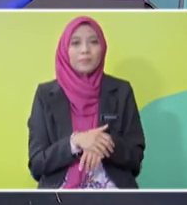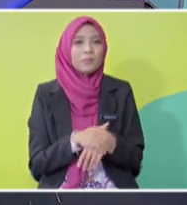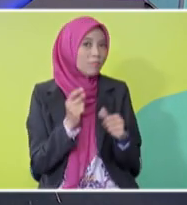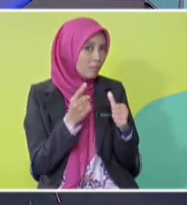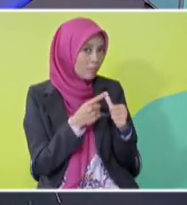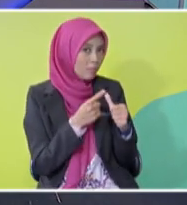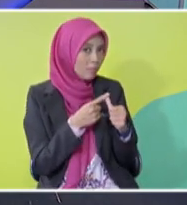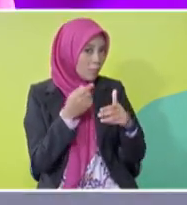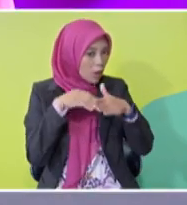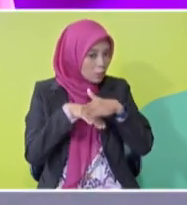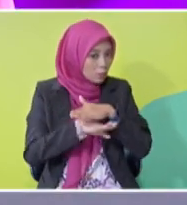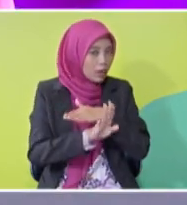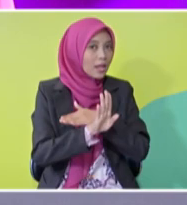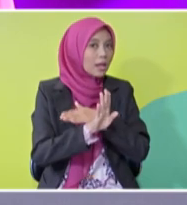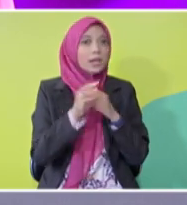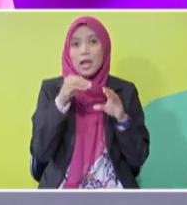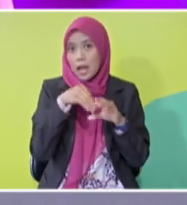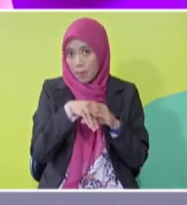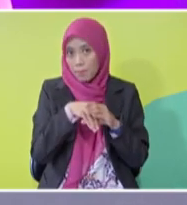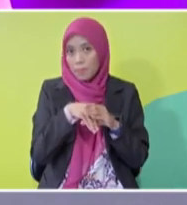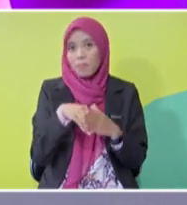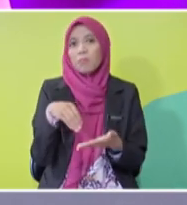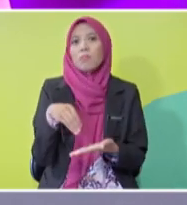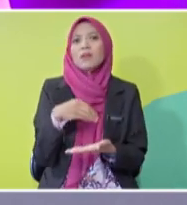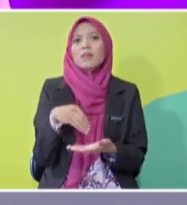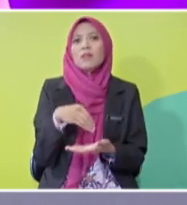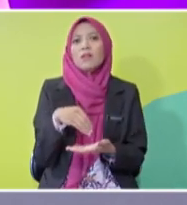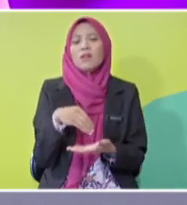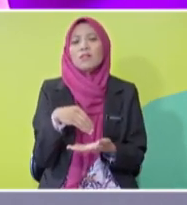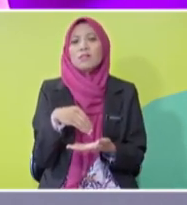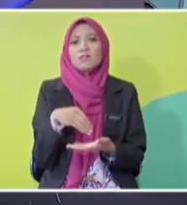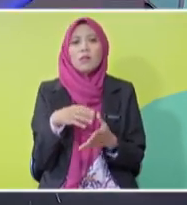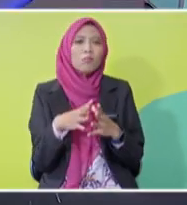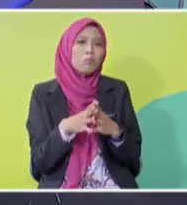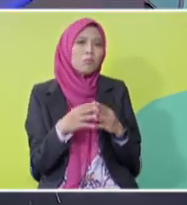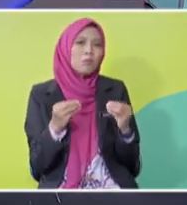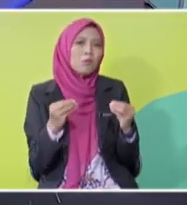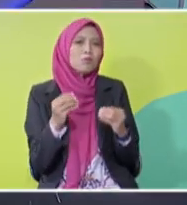masukkan dulu bola ke dalam bekas Alah enggak bisa